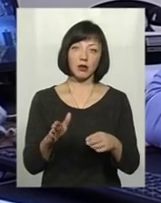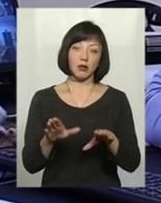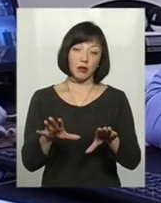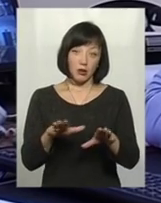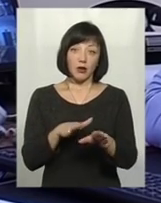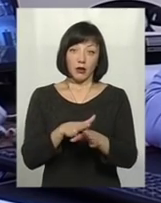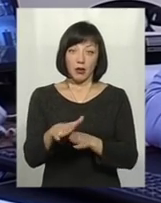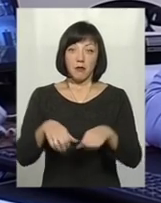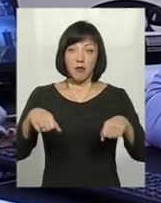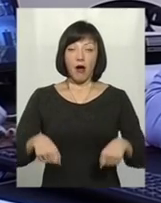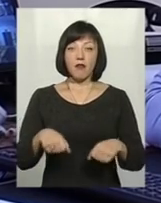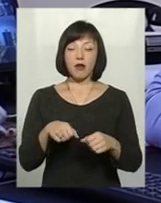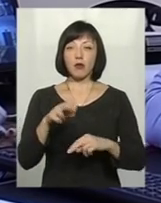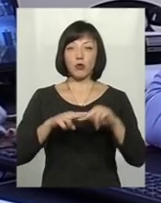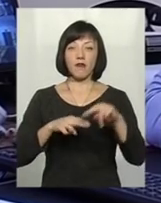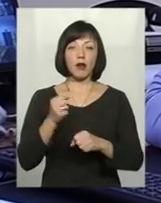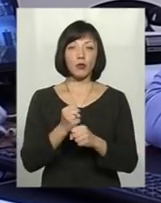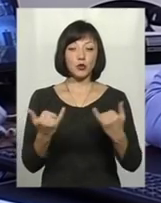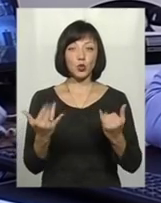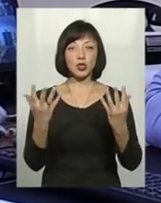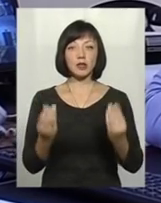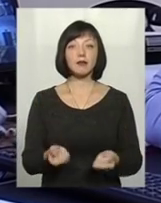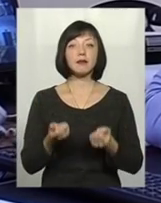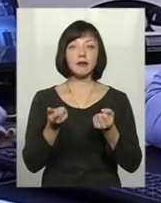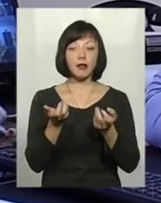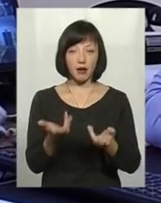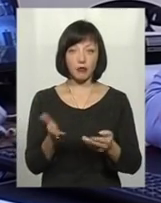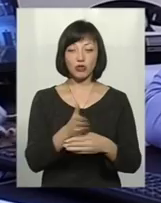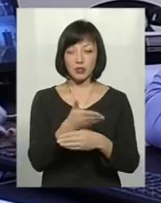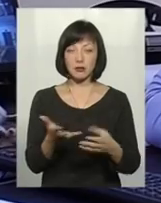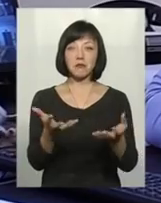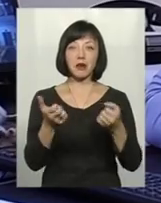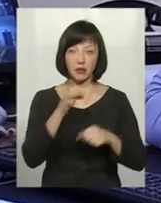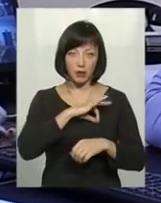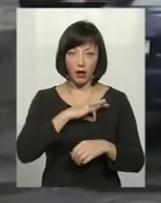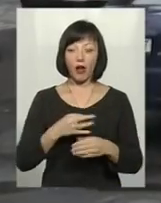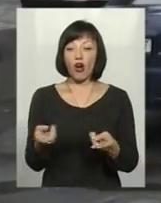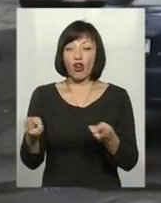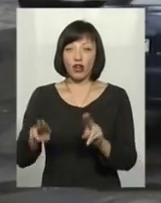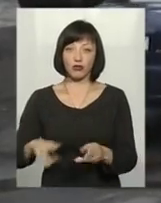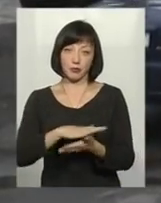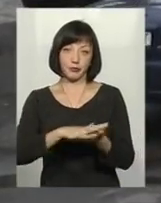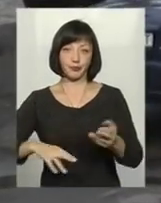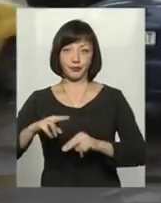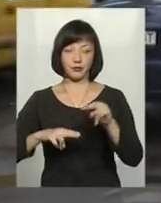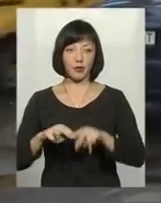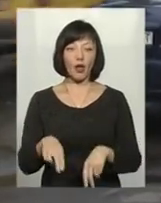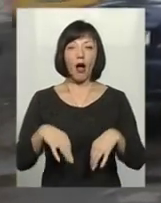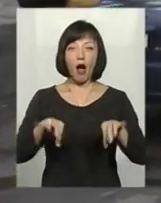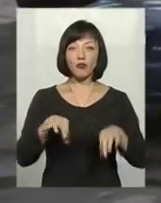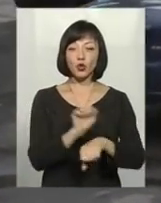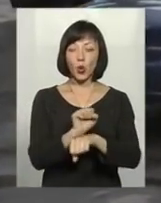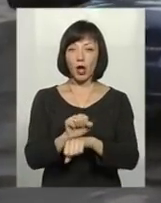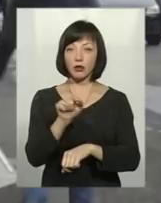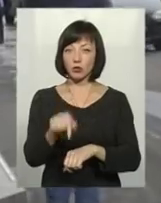виконання будівельних робіт. На сьогоднішній день декілька частин вже прийнятих в експлуатації, решта ще добудовується. Оскільки автостоянка у торговельному